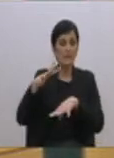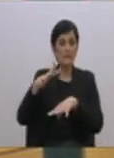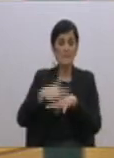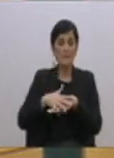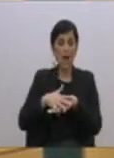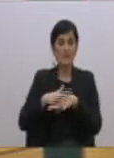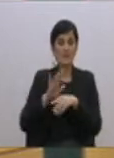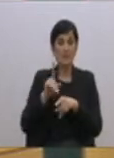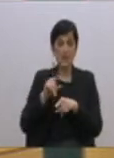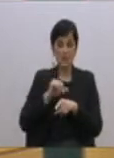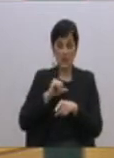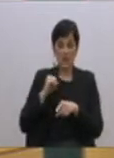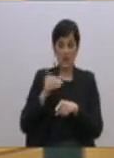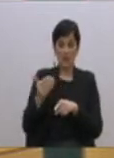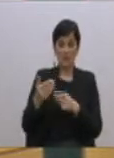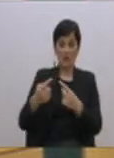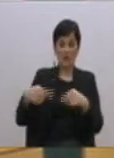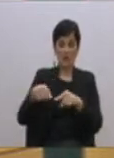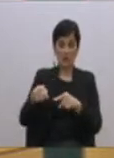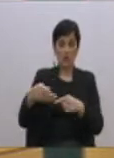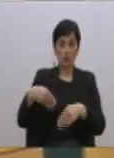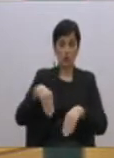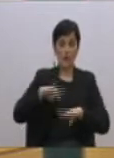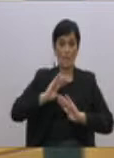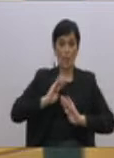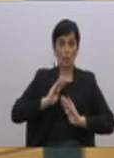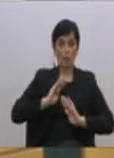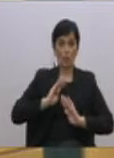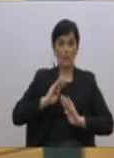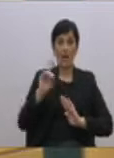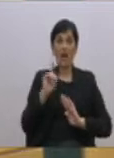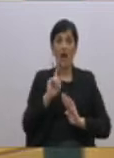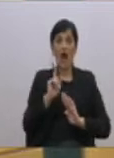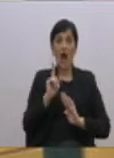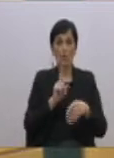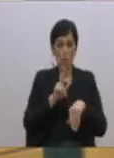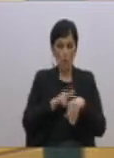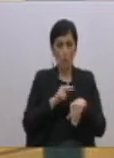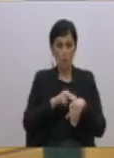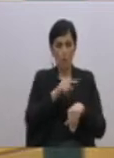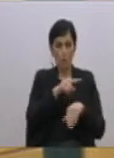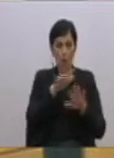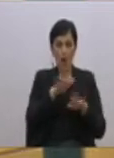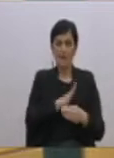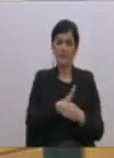გადასულიყო შავ წრეების შემოთავაზება იყო, რომ არა თავად მოეტანათ ეს იარაღები,